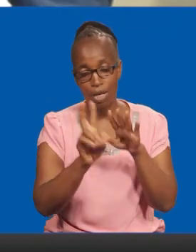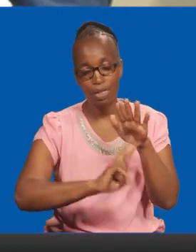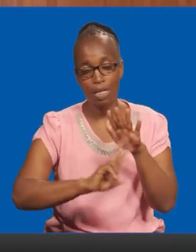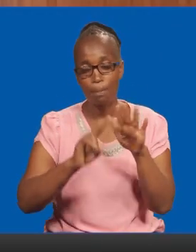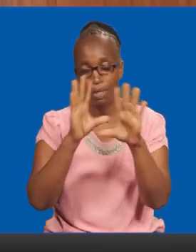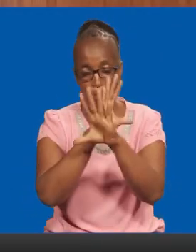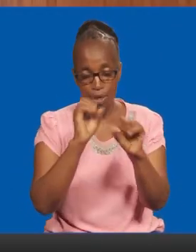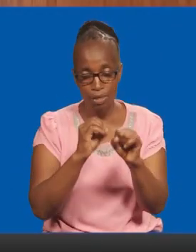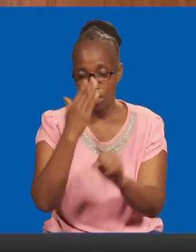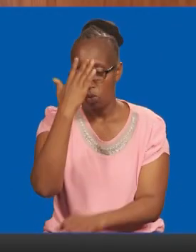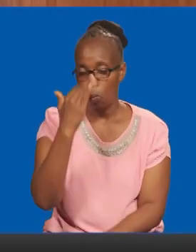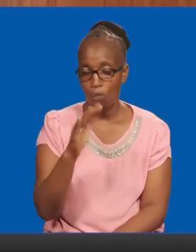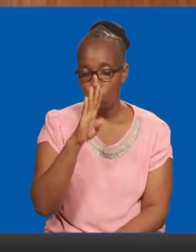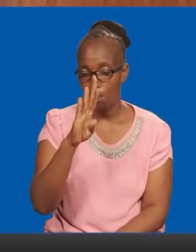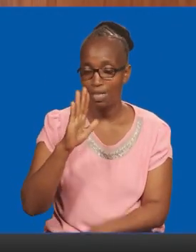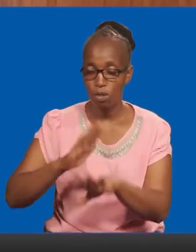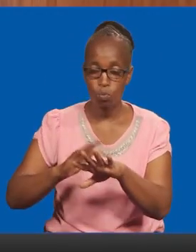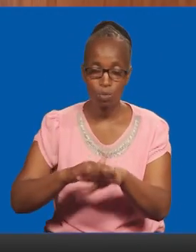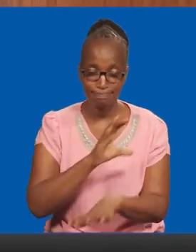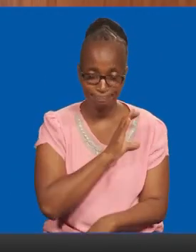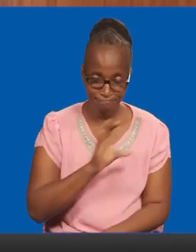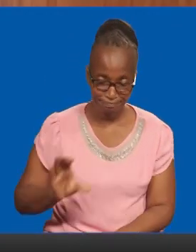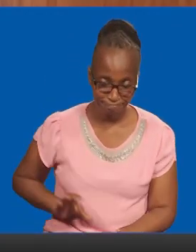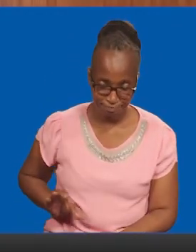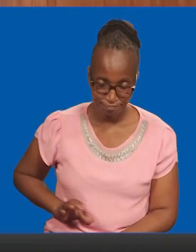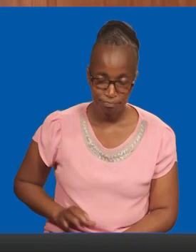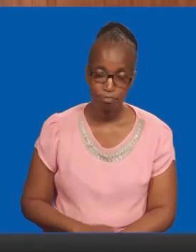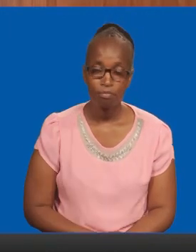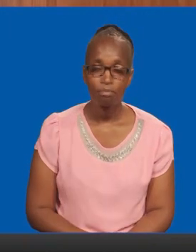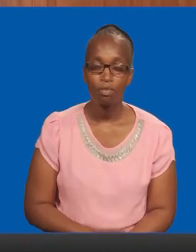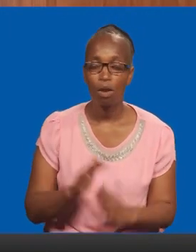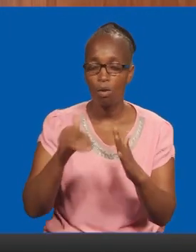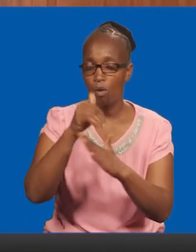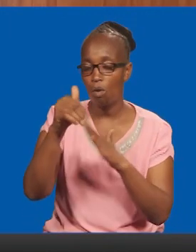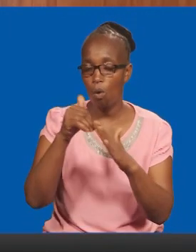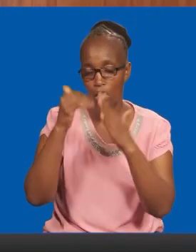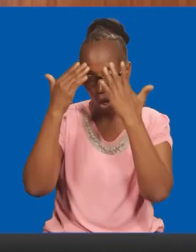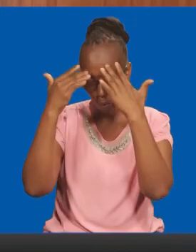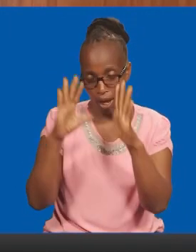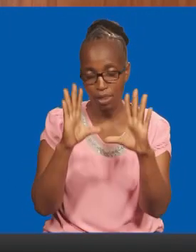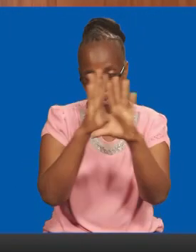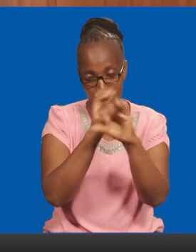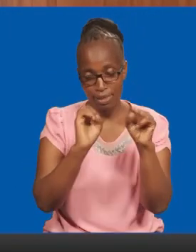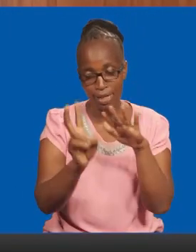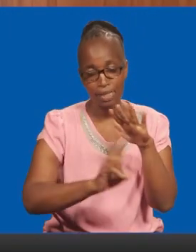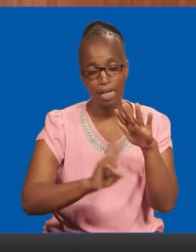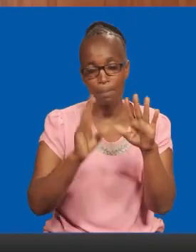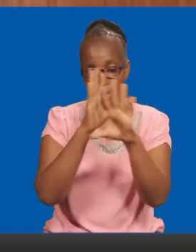Wakristo. Na unajua rais wetu pamoja na Deputy President wametufanyia jambo la heshima